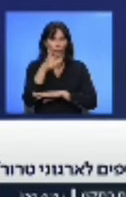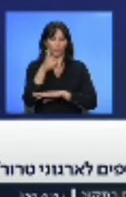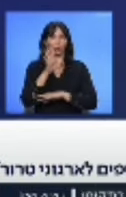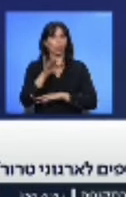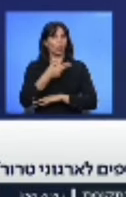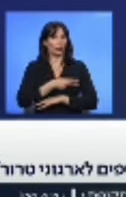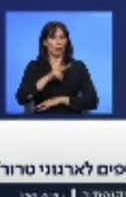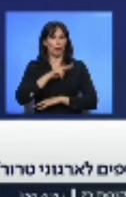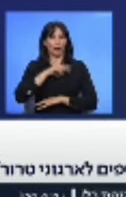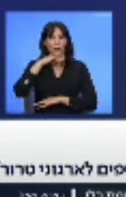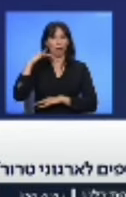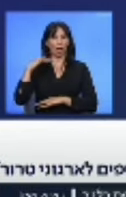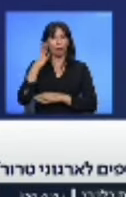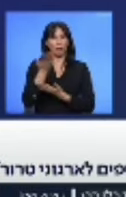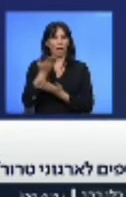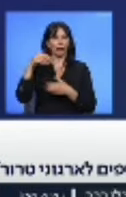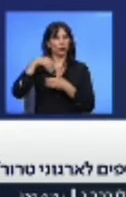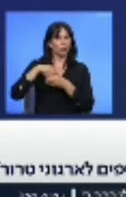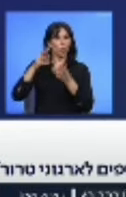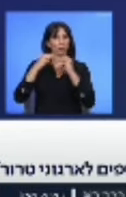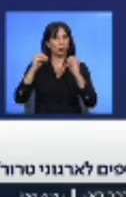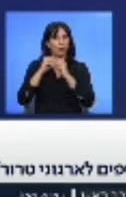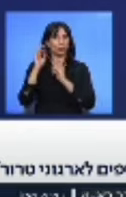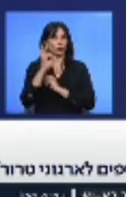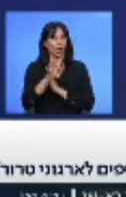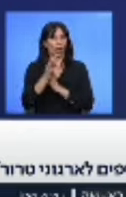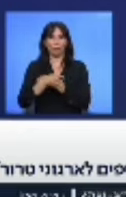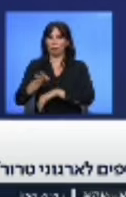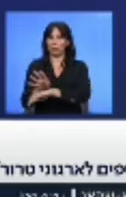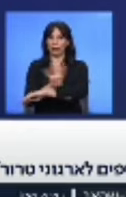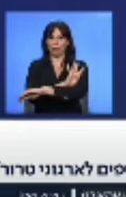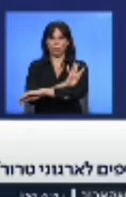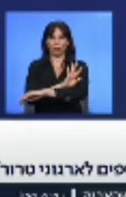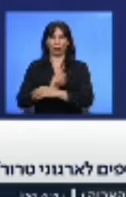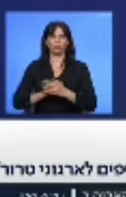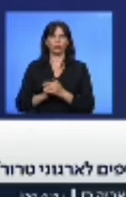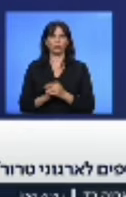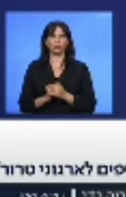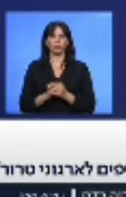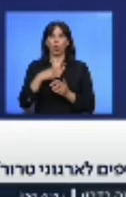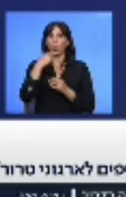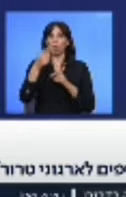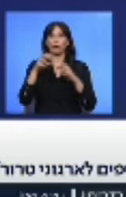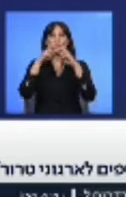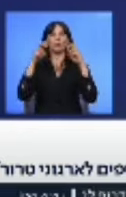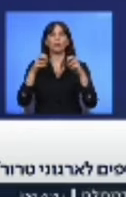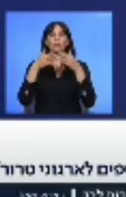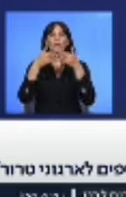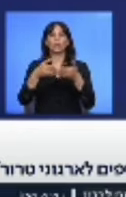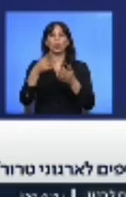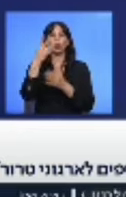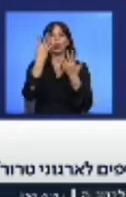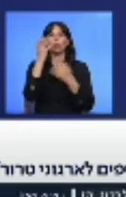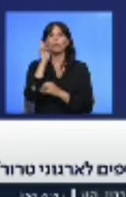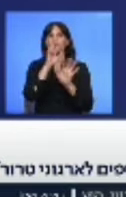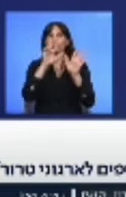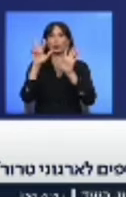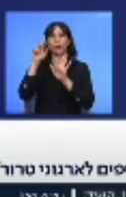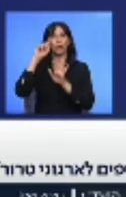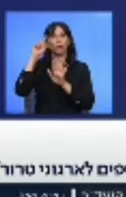ומה השיוך של המשפחתי מצמרר. אומרים עמותה סיוע 48, אנשים חושבים 48 זה מספר